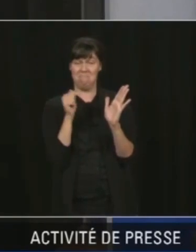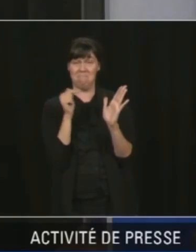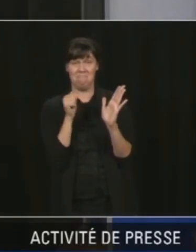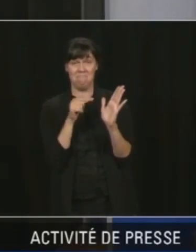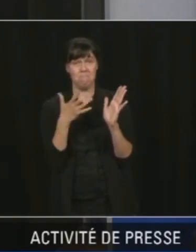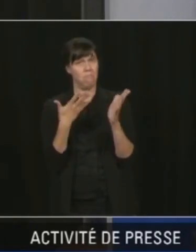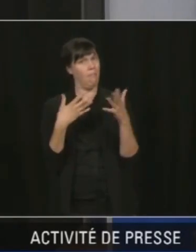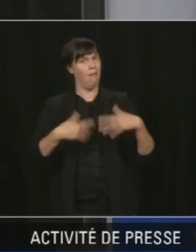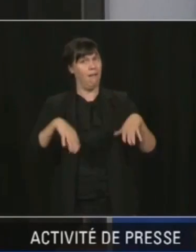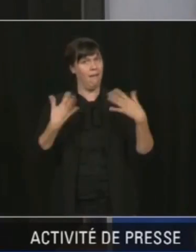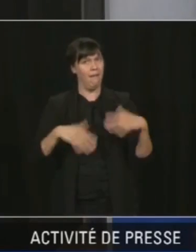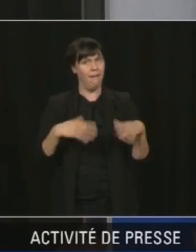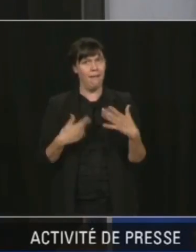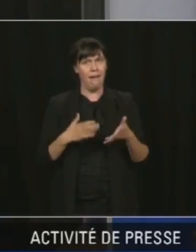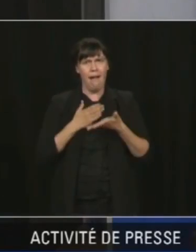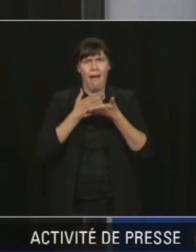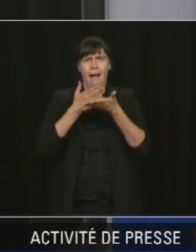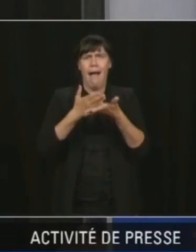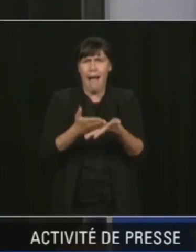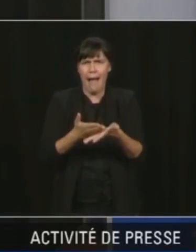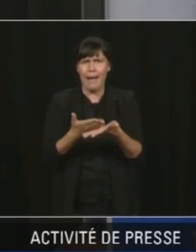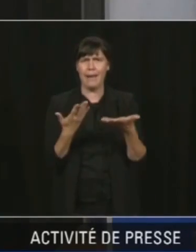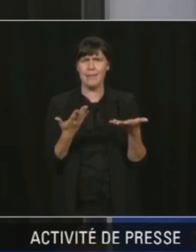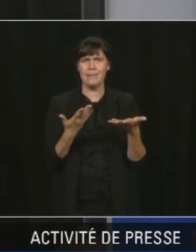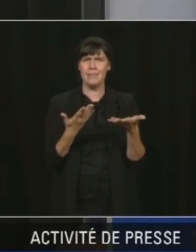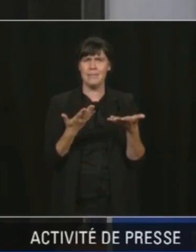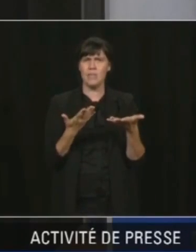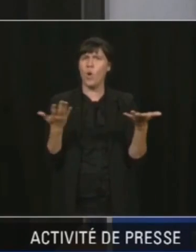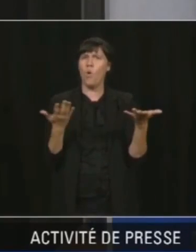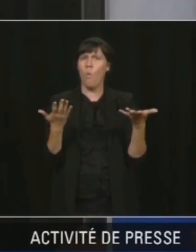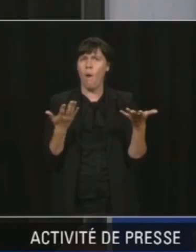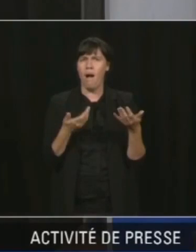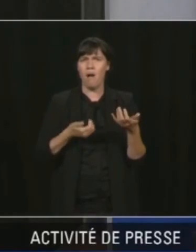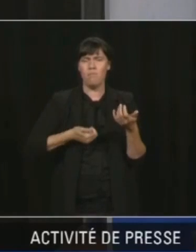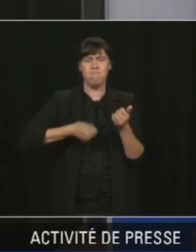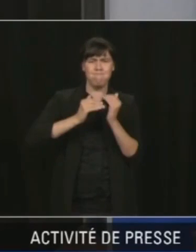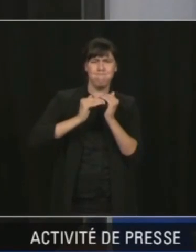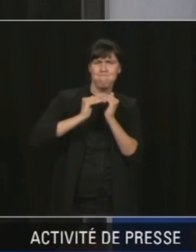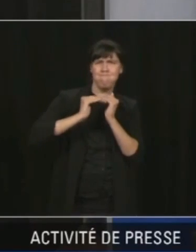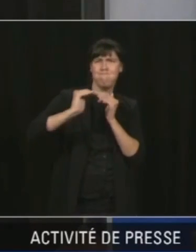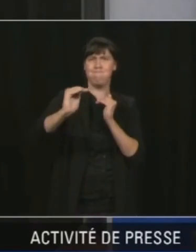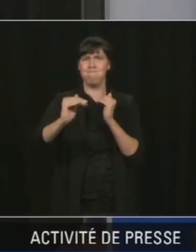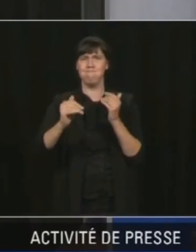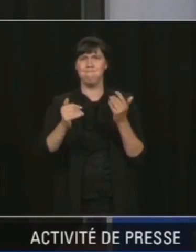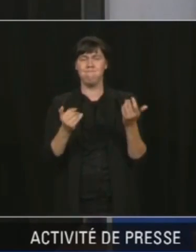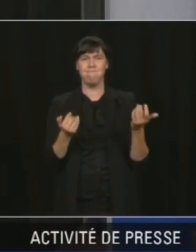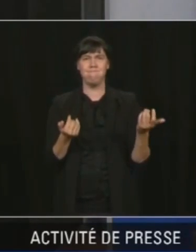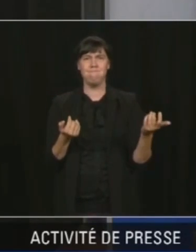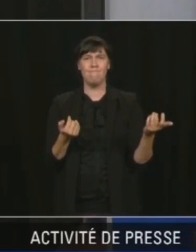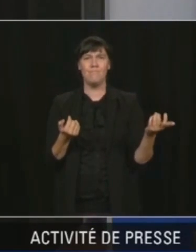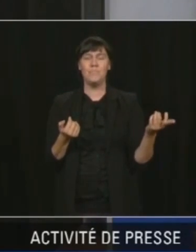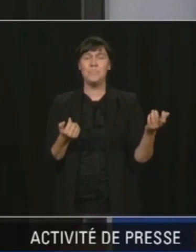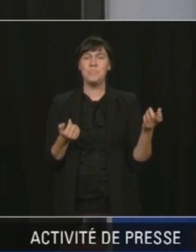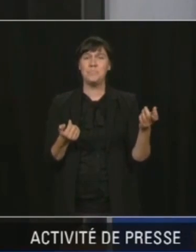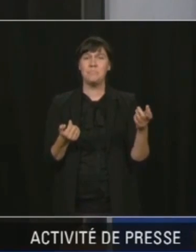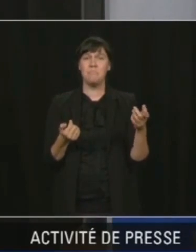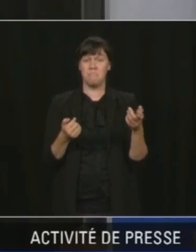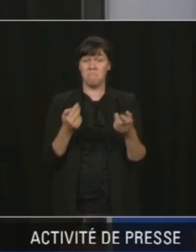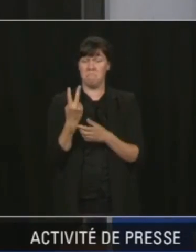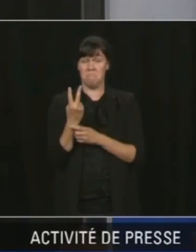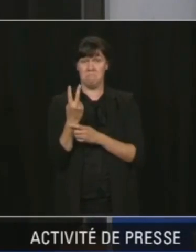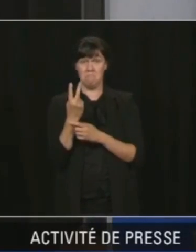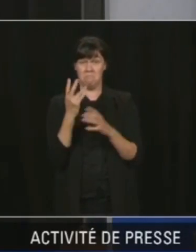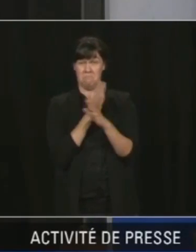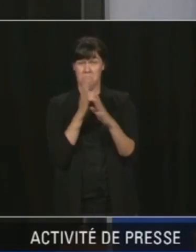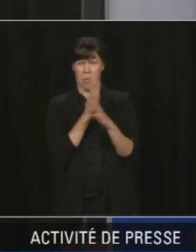va être réaliste dans un premier temps de réduire de façon très importante nos deux problèmes chroniques,